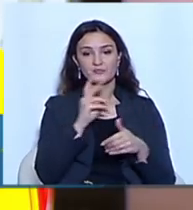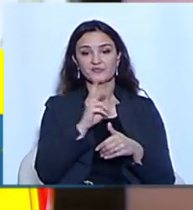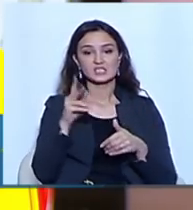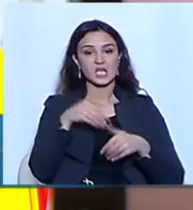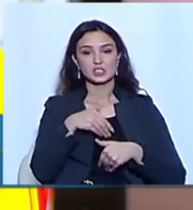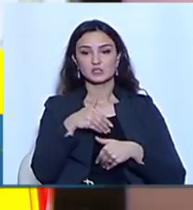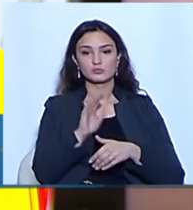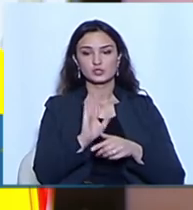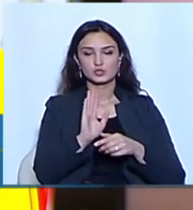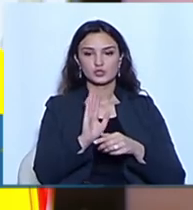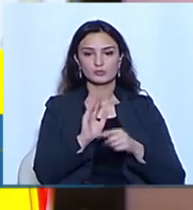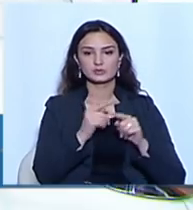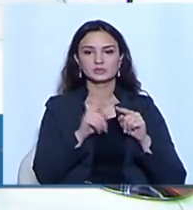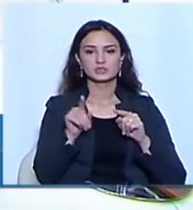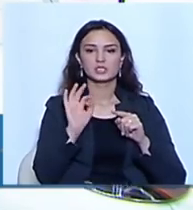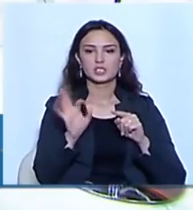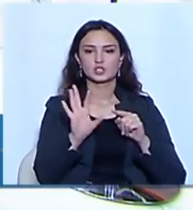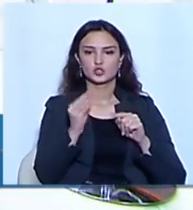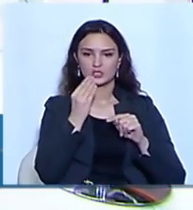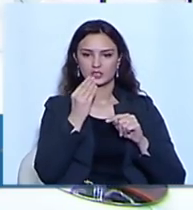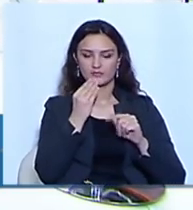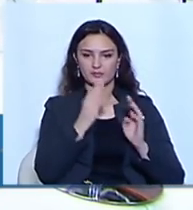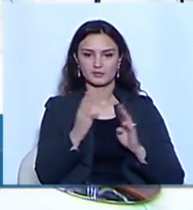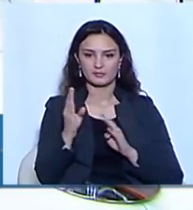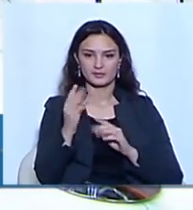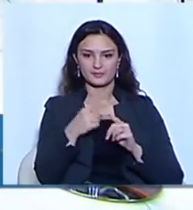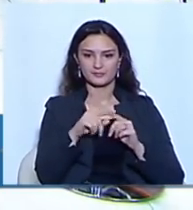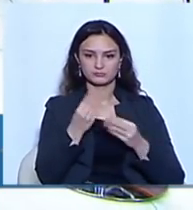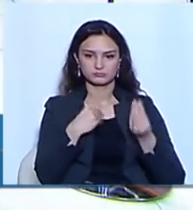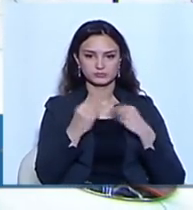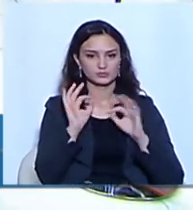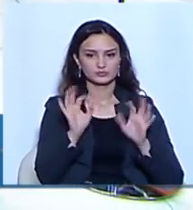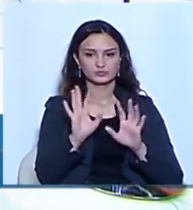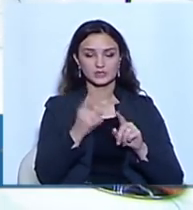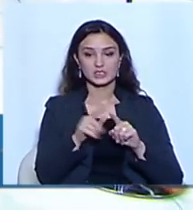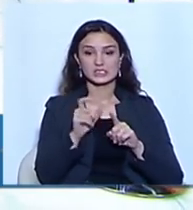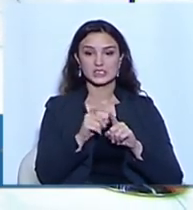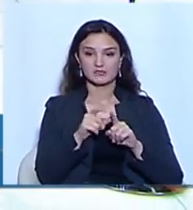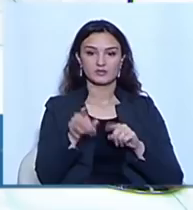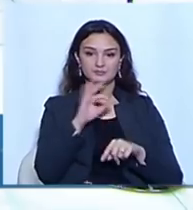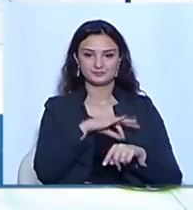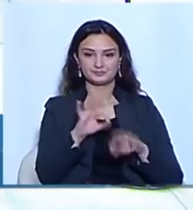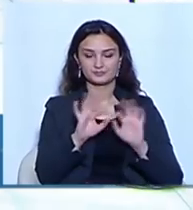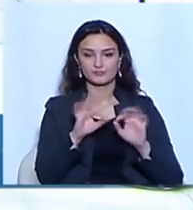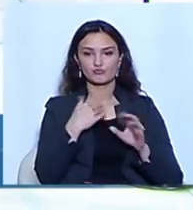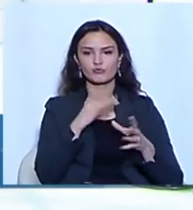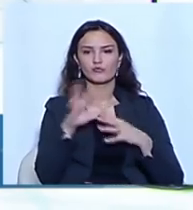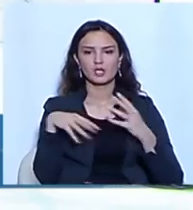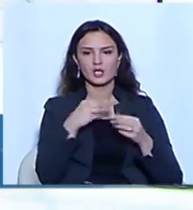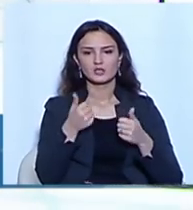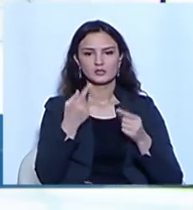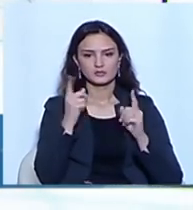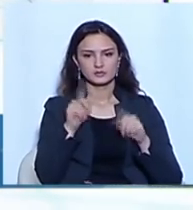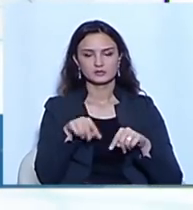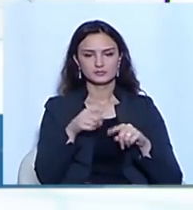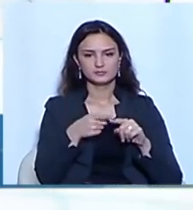არ შიმშილობს, ისიც არასწორად იკვებება. ეს უბრალოდ სიტყვას მოყვა, იმიტომ რომ ჩვენ ყველამ კარგად ვიცით,